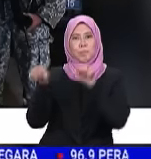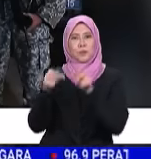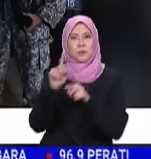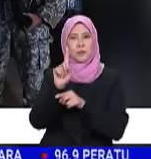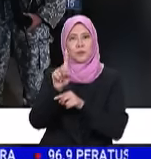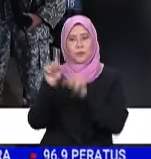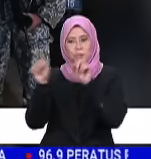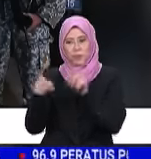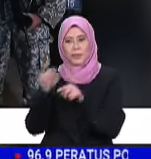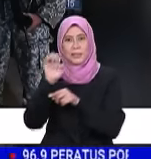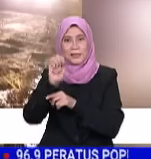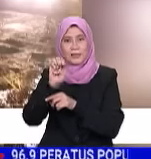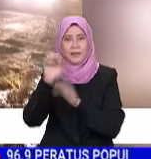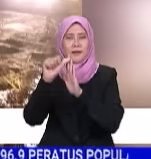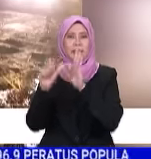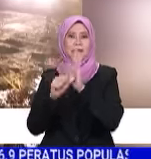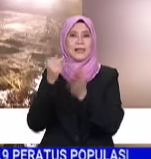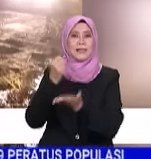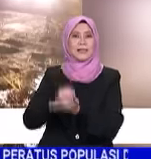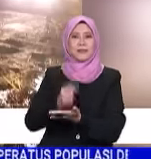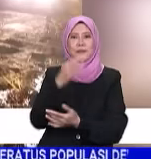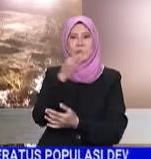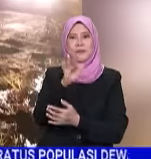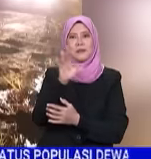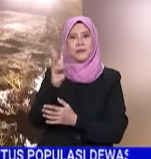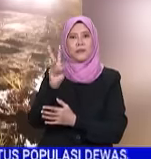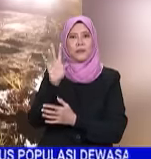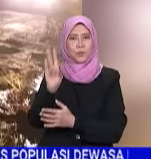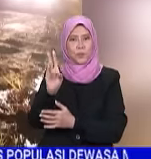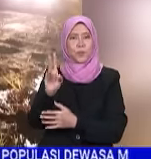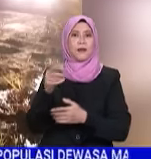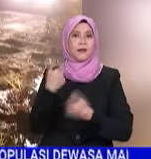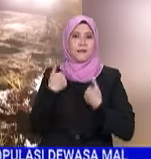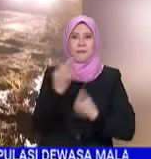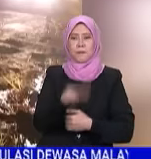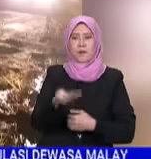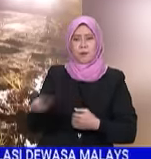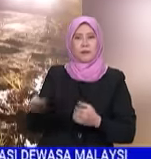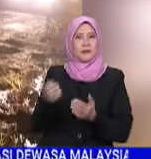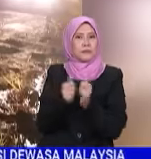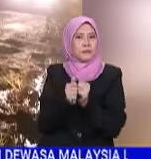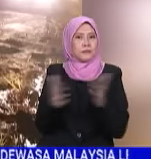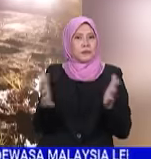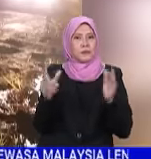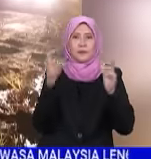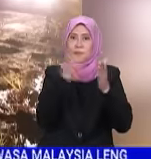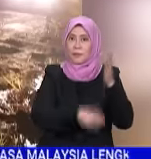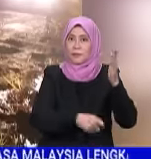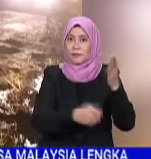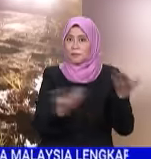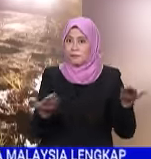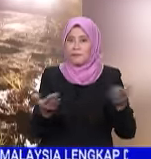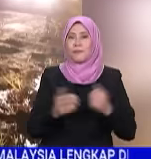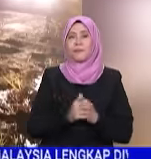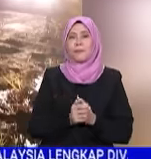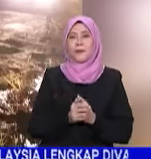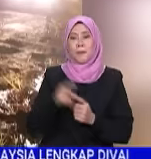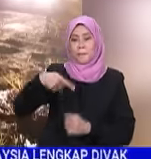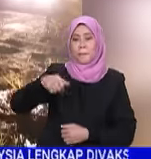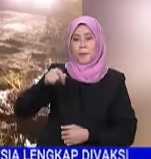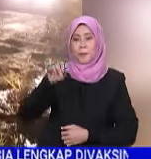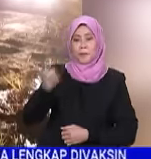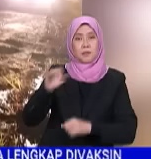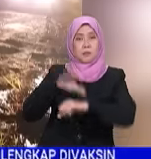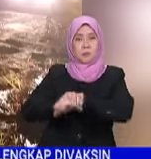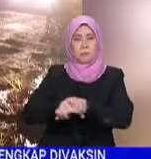1351 e akta kastam 1967 memiliki barangan tanpa Cukai manakala Parti yang ditahan telah